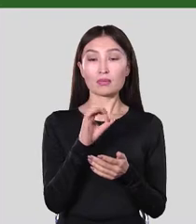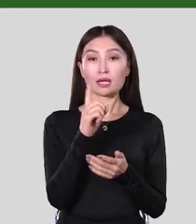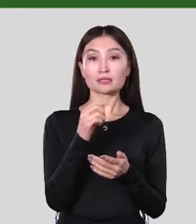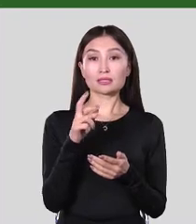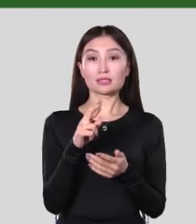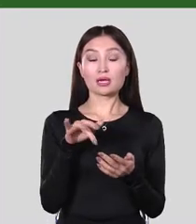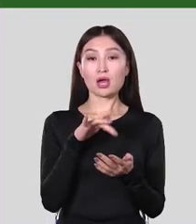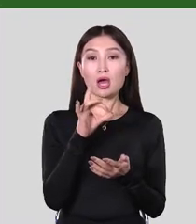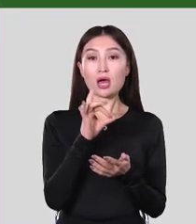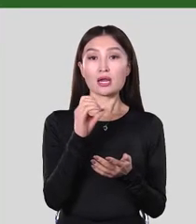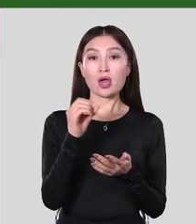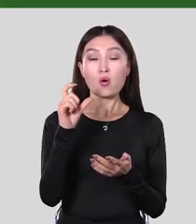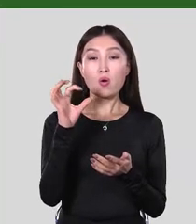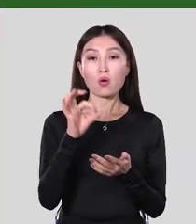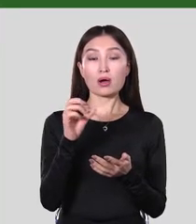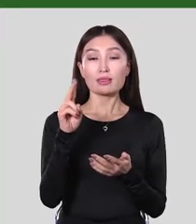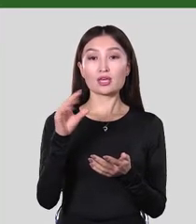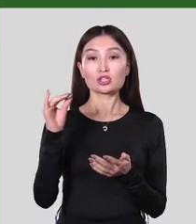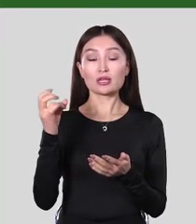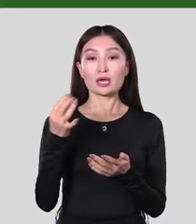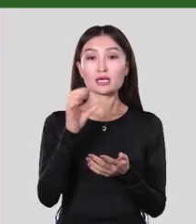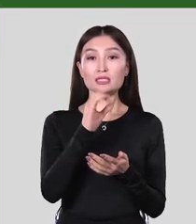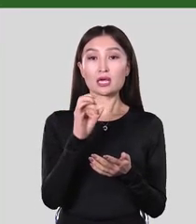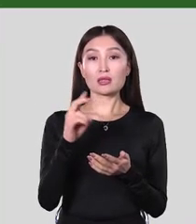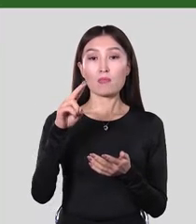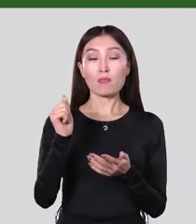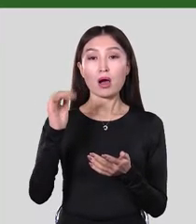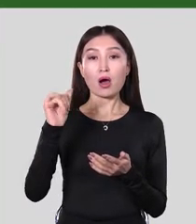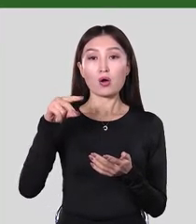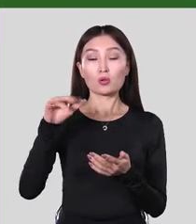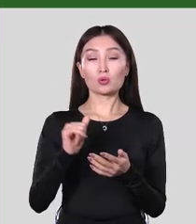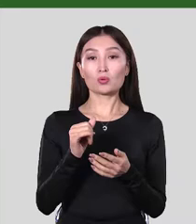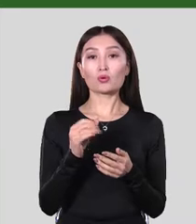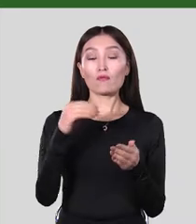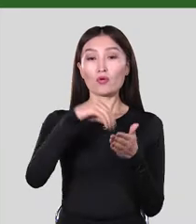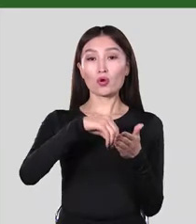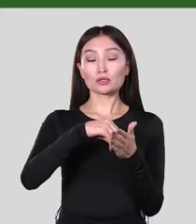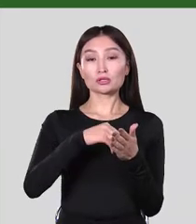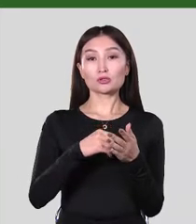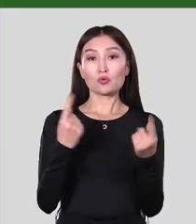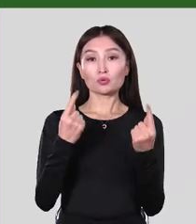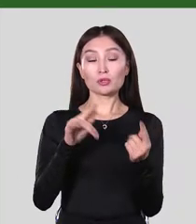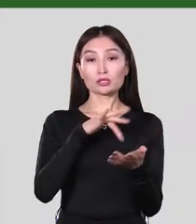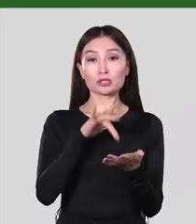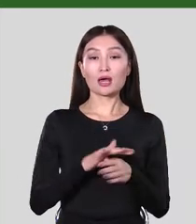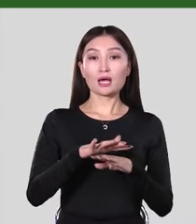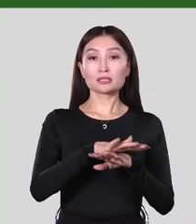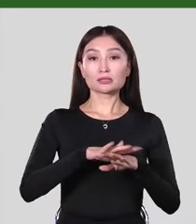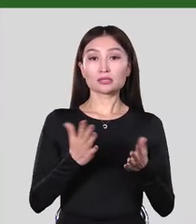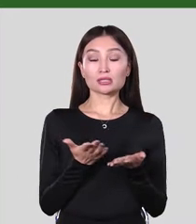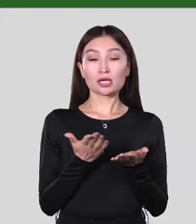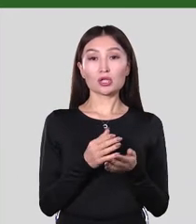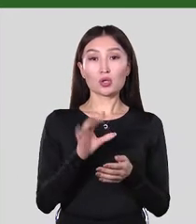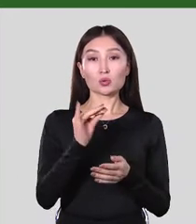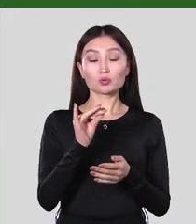города Рио-де-Жанейро и Сан-Паулу входят в число крупнейших городов планеты. Заселение Южной